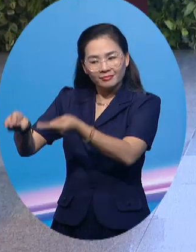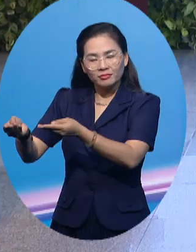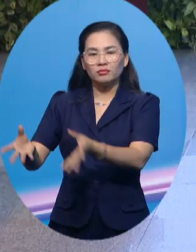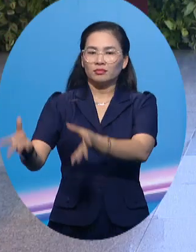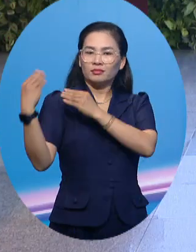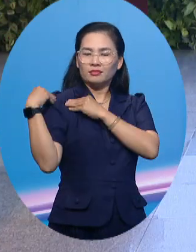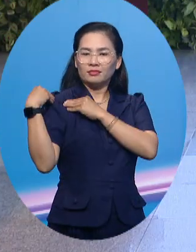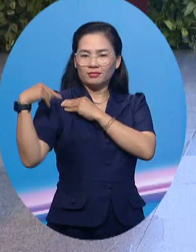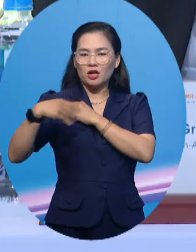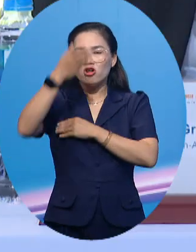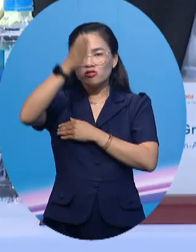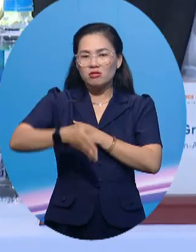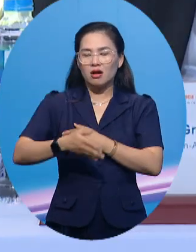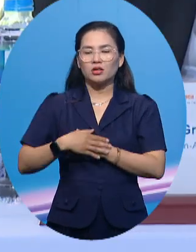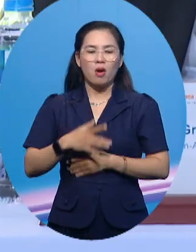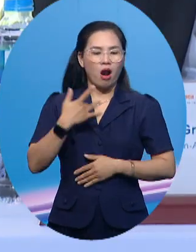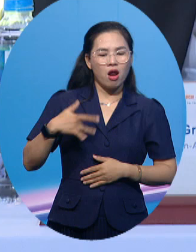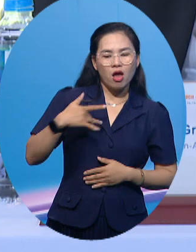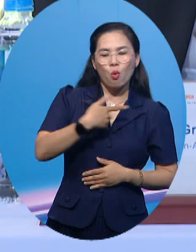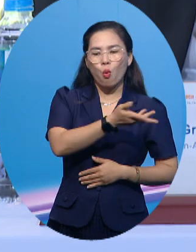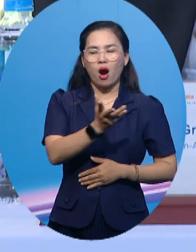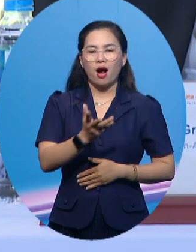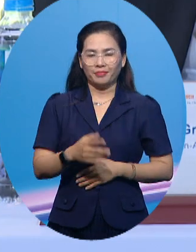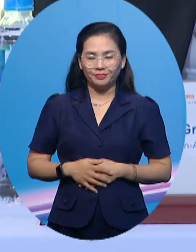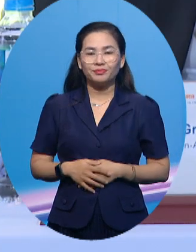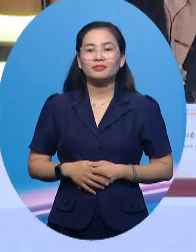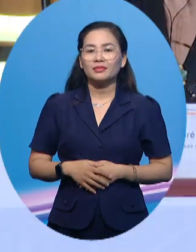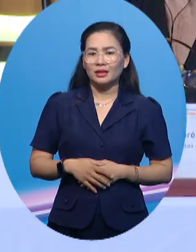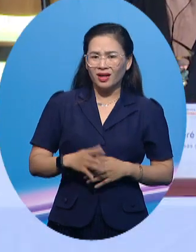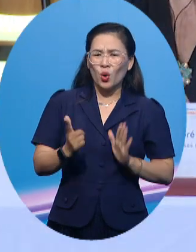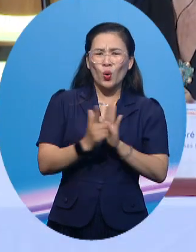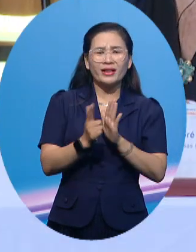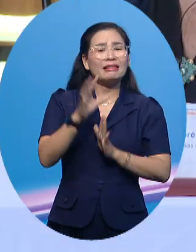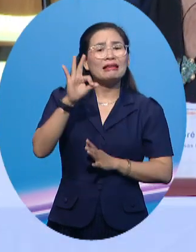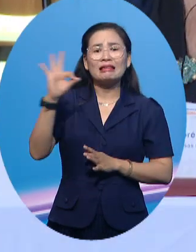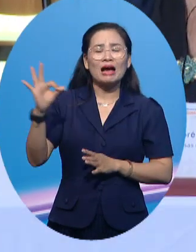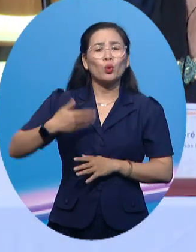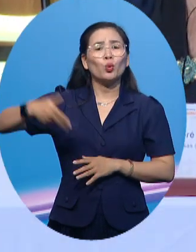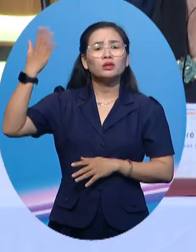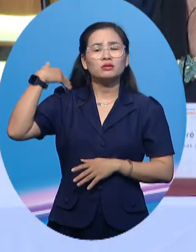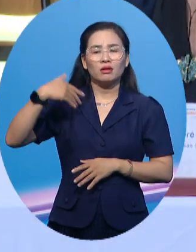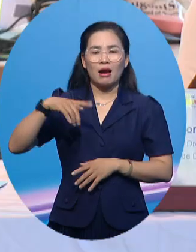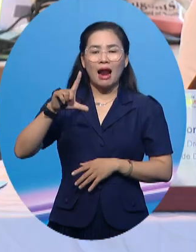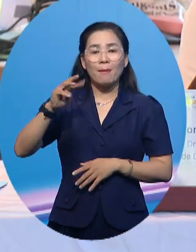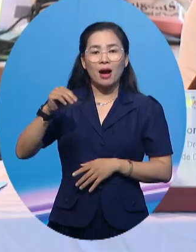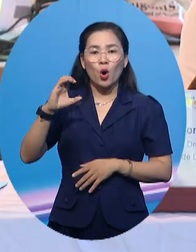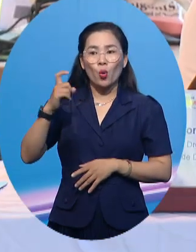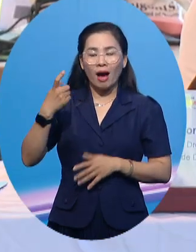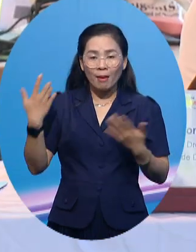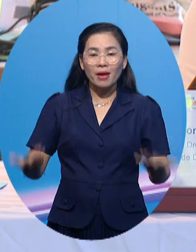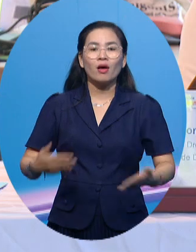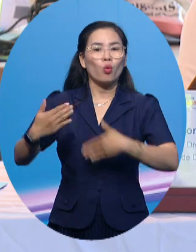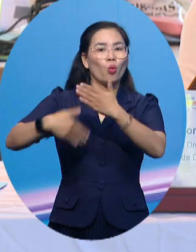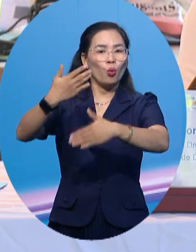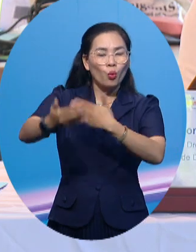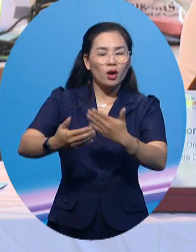nhận tín thác này có nghĩa vụ giữ vì lợi ích của những người khác. Chế định tín thác đã tồn tại từ lâu đời, từ thời kỳ La Mã cổ đại và tiếp tục được khai thác khá